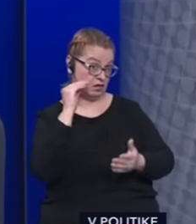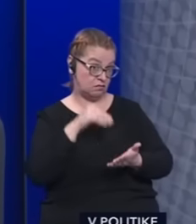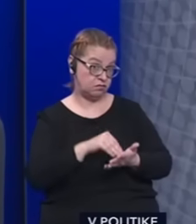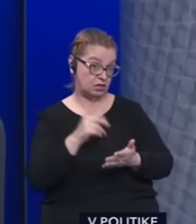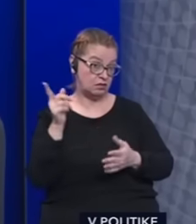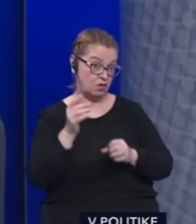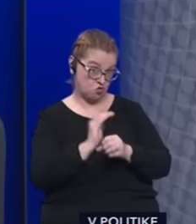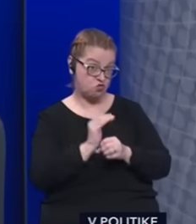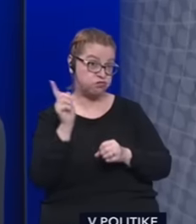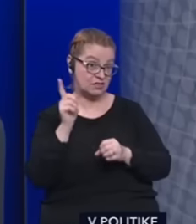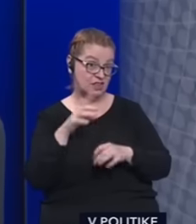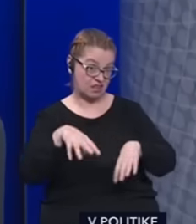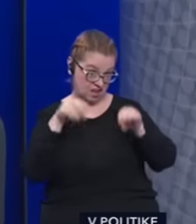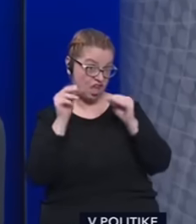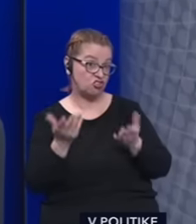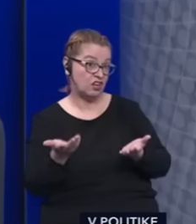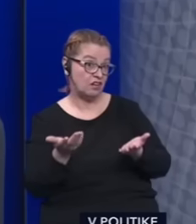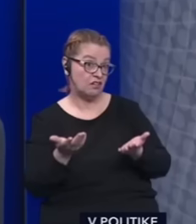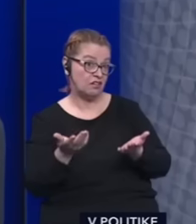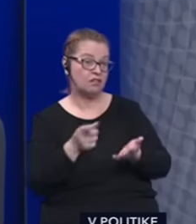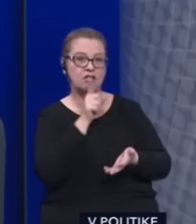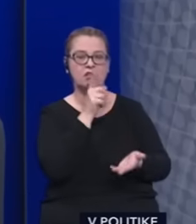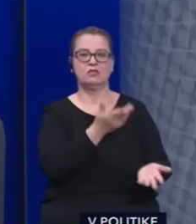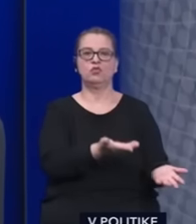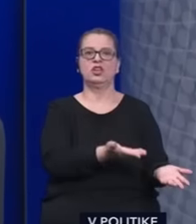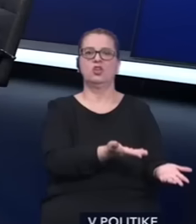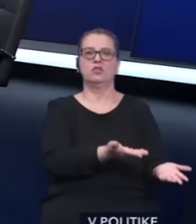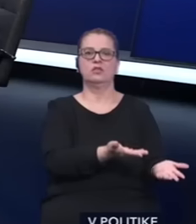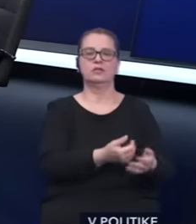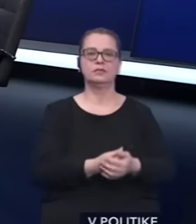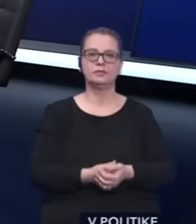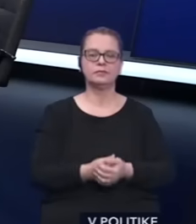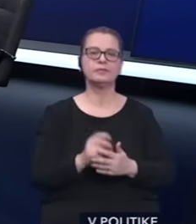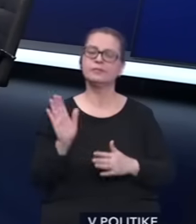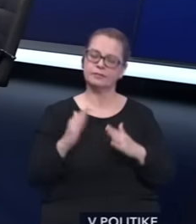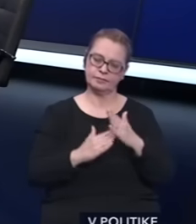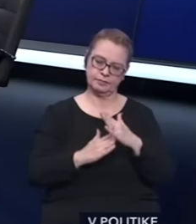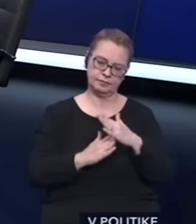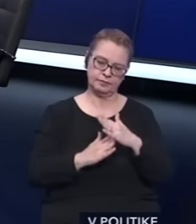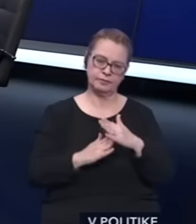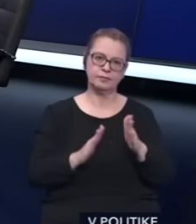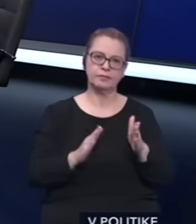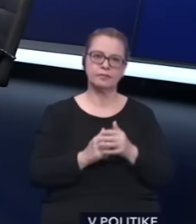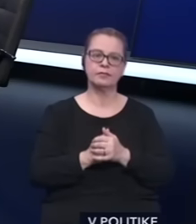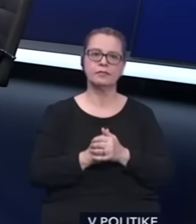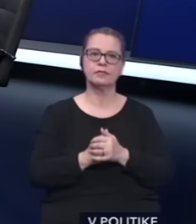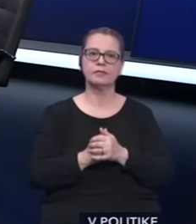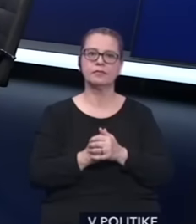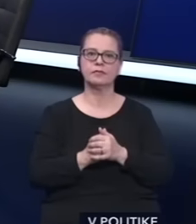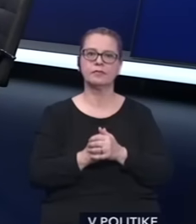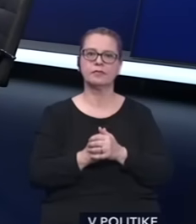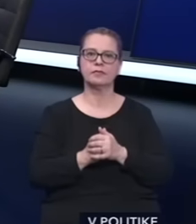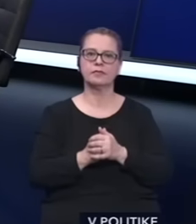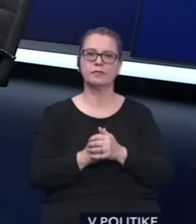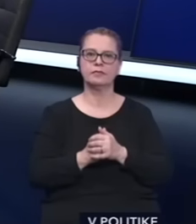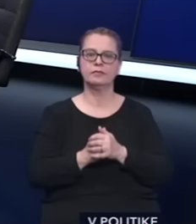v Kaštiel, tak pán vtedy Danko, mlčia. A ja hovorím jednu vec. Zostaňte pri vašej vete, ktorú ste už povedali. Už sa nedáme